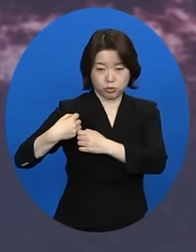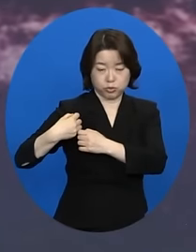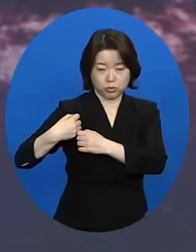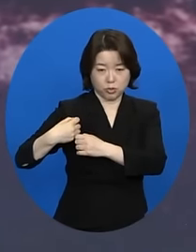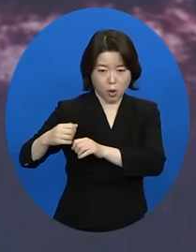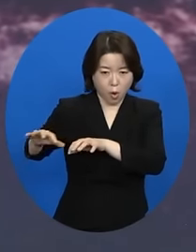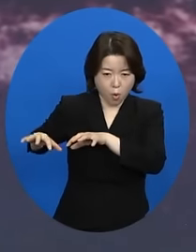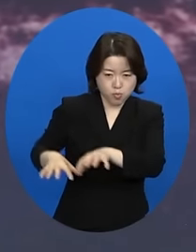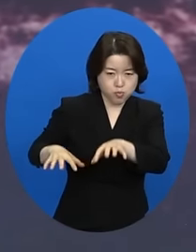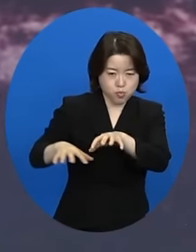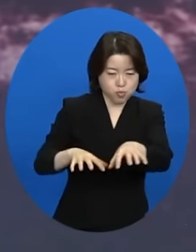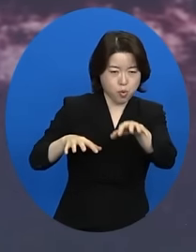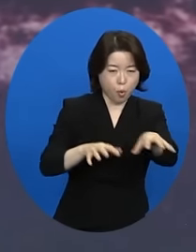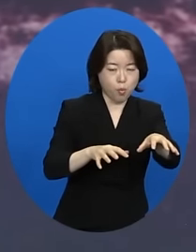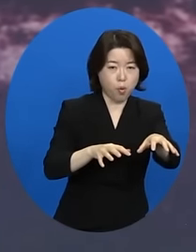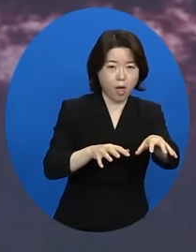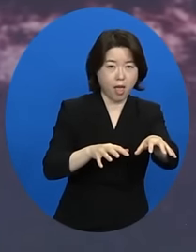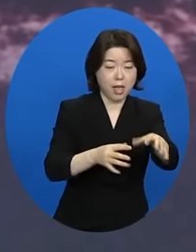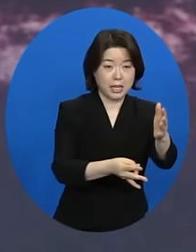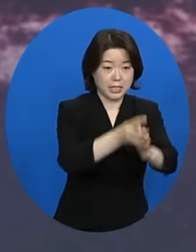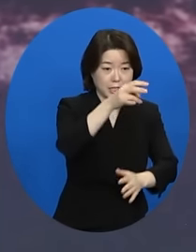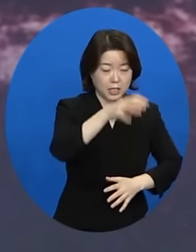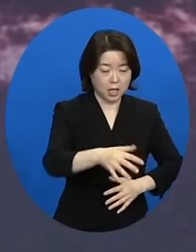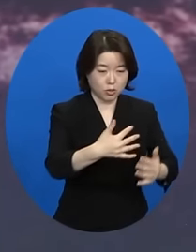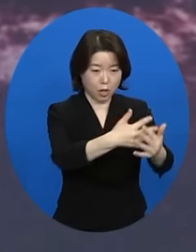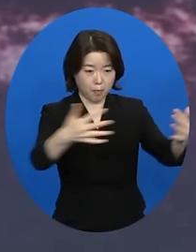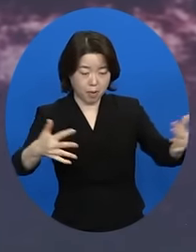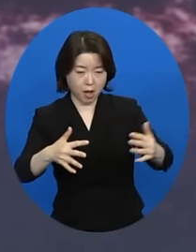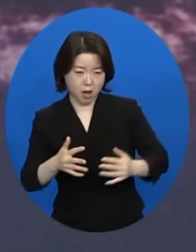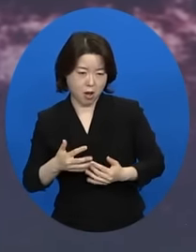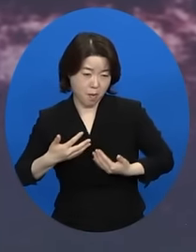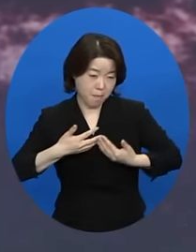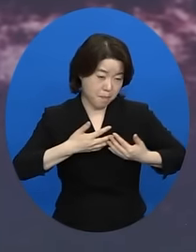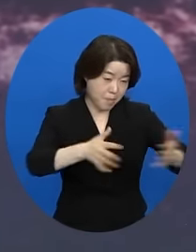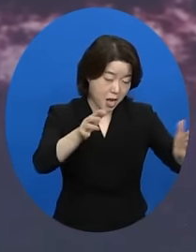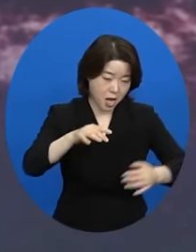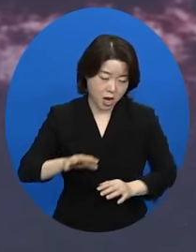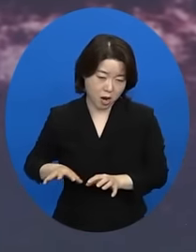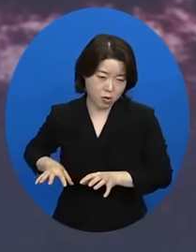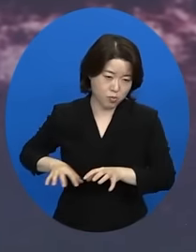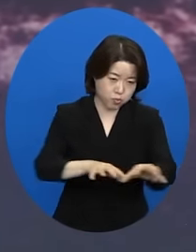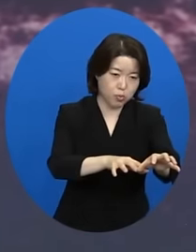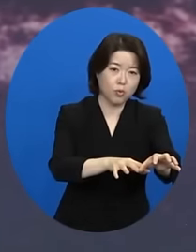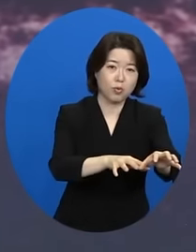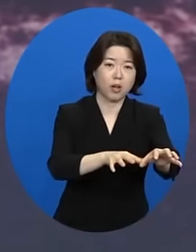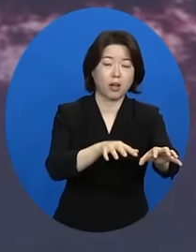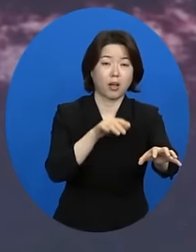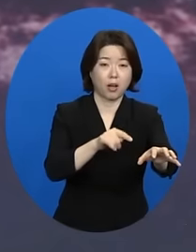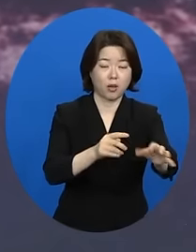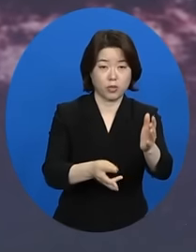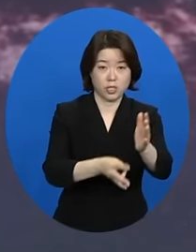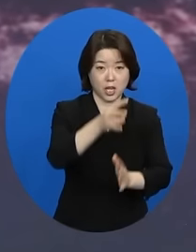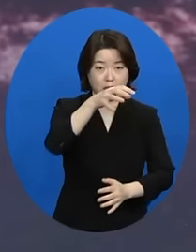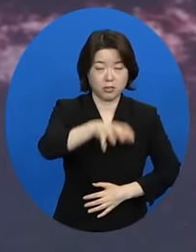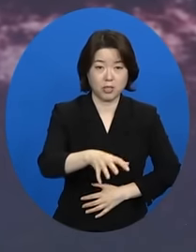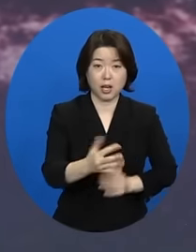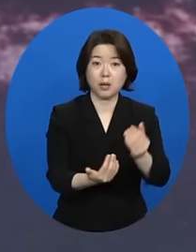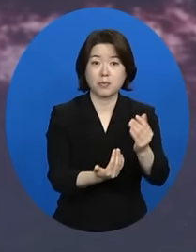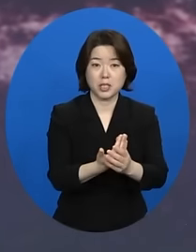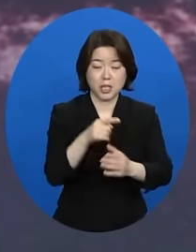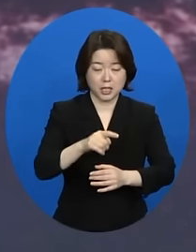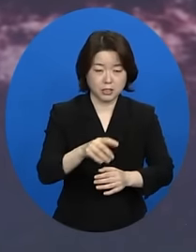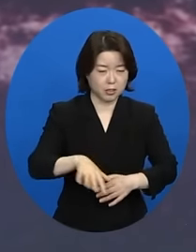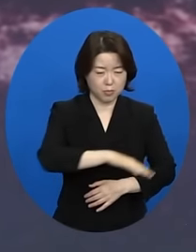결국 그 방어선을 뚫고 예루살렘의 방어벽을 뚫고 들어가게 됩니다. 그러면서 예루살렘에 있었던 모든 그